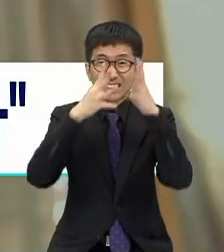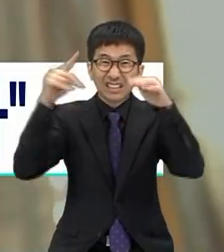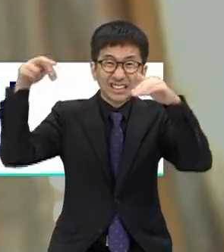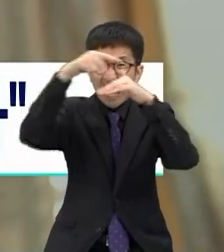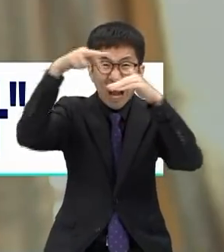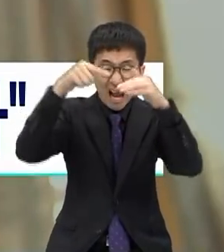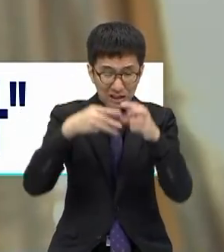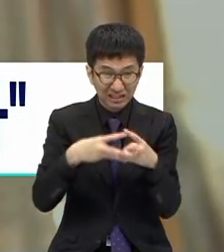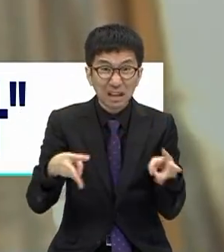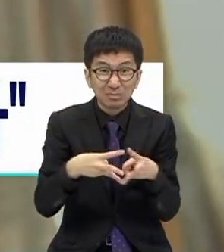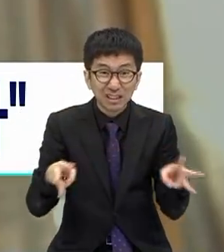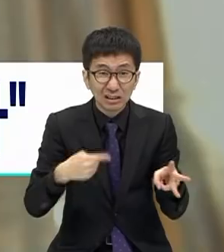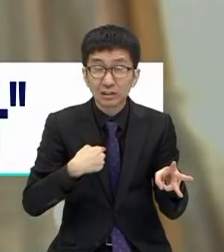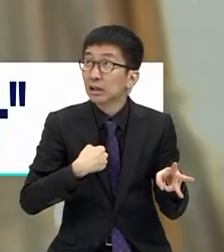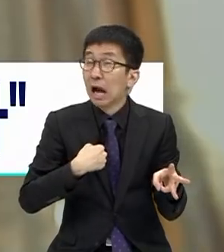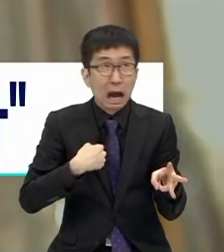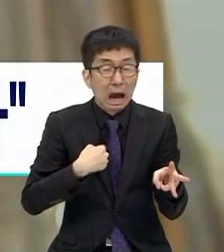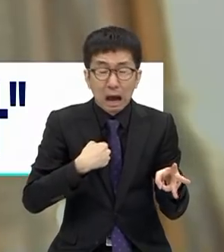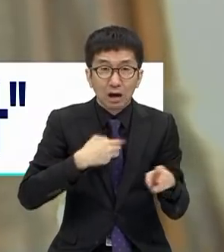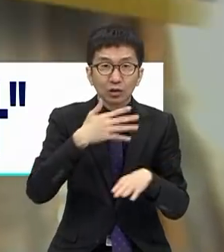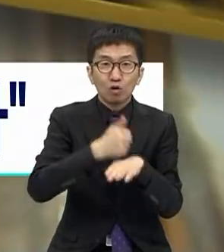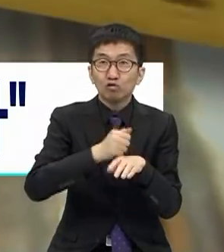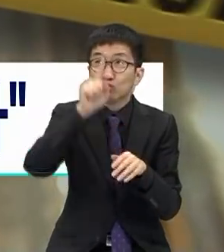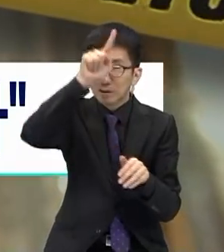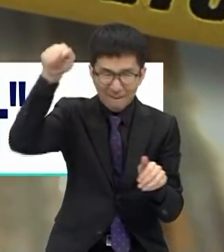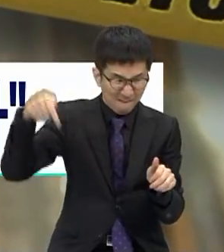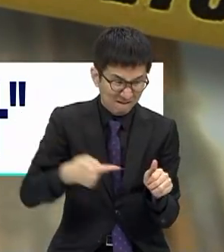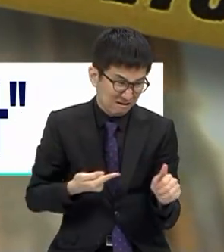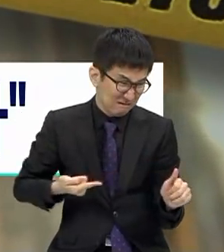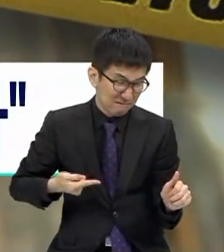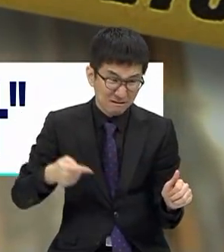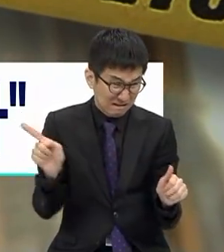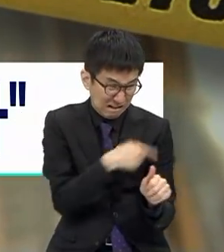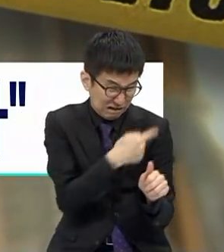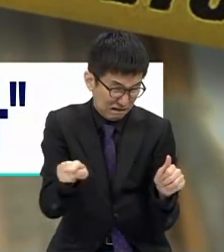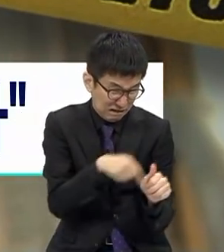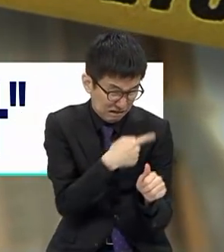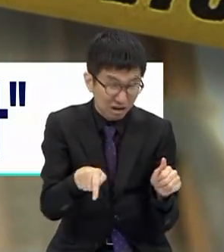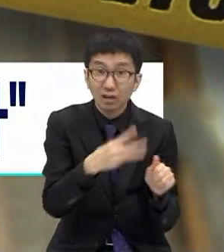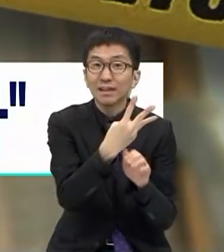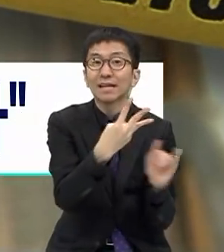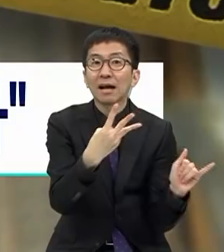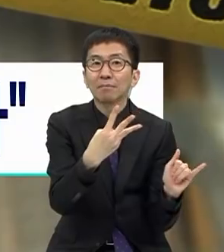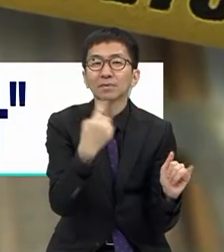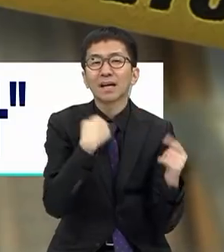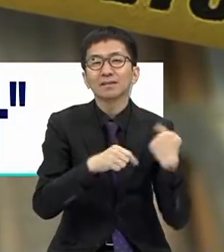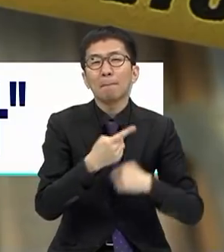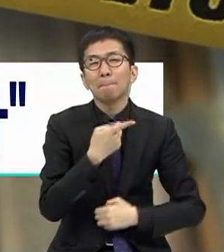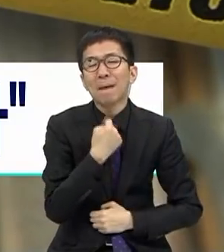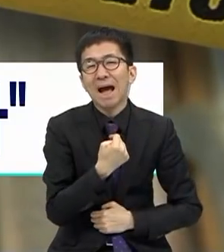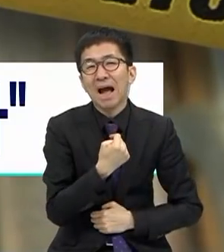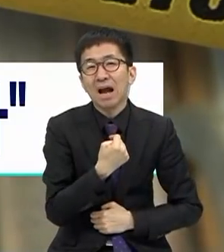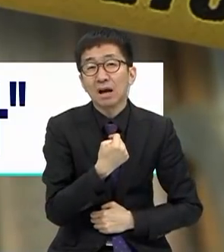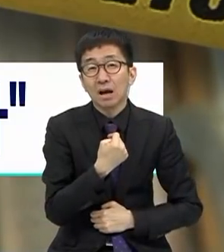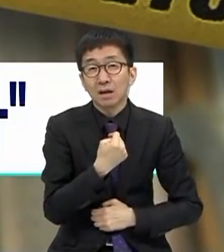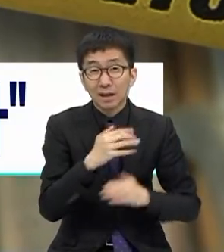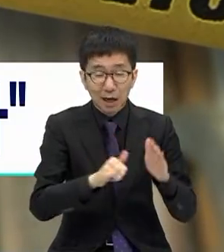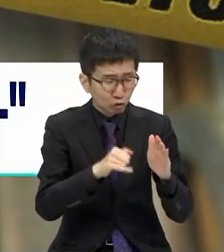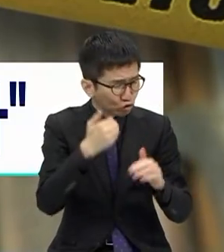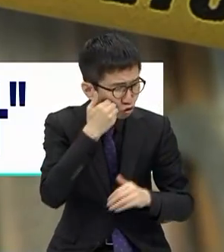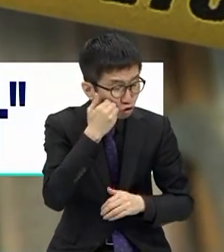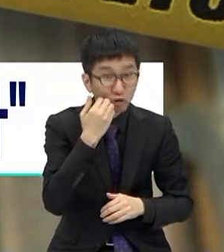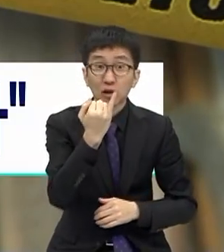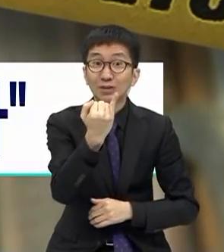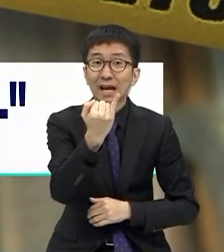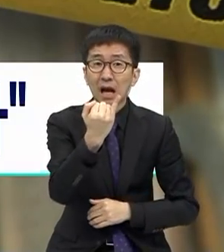층간소음 갈등 끝에 윗집 남성이 아랫집 일가족 3명에게 흉기를 휘둘렀다고 어제 전해드렸습니다. 피해 가족 가운데 한